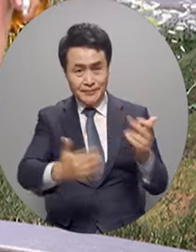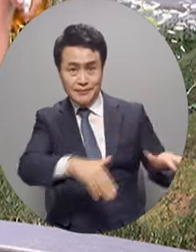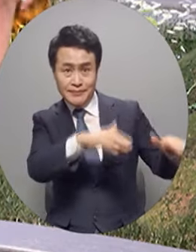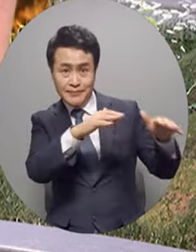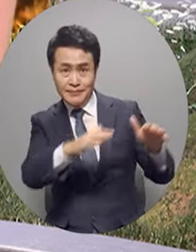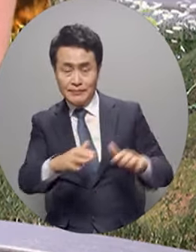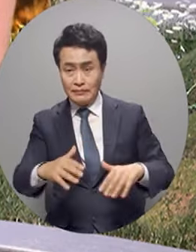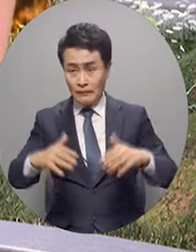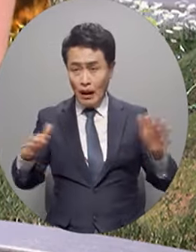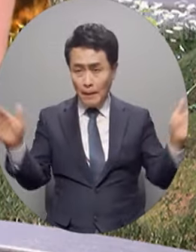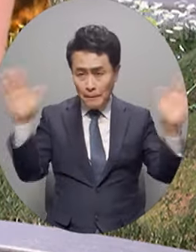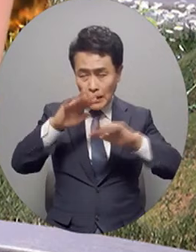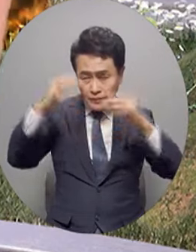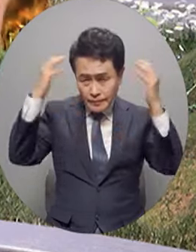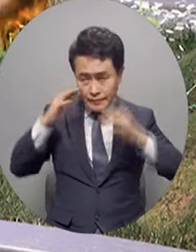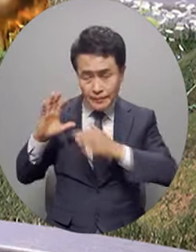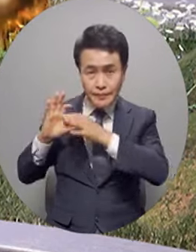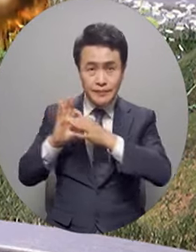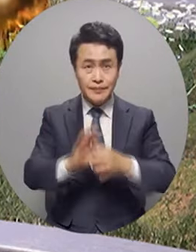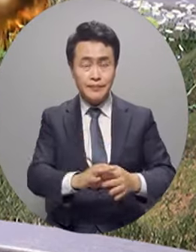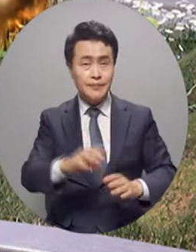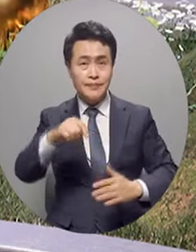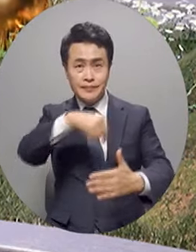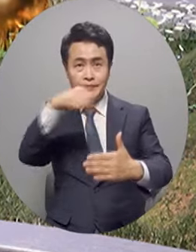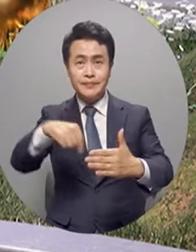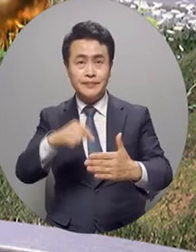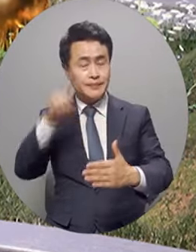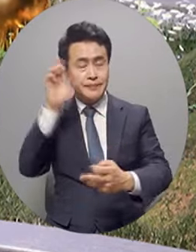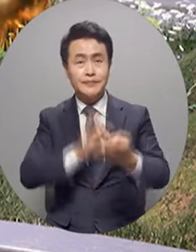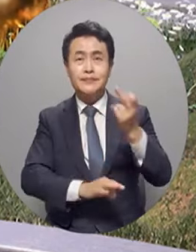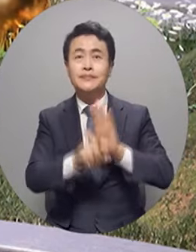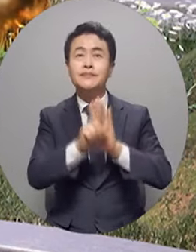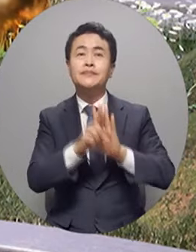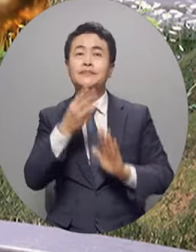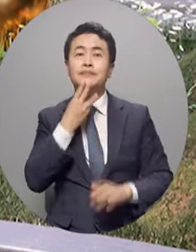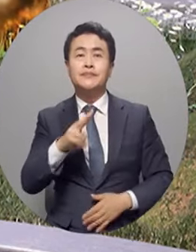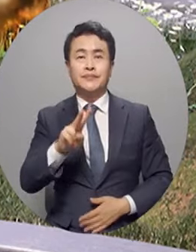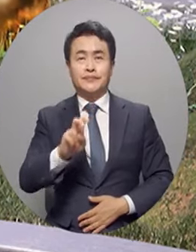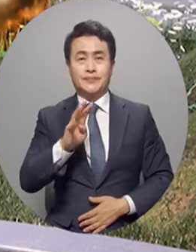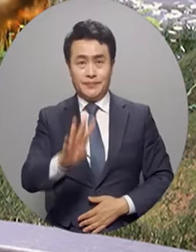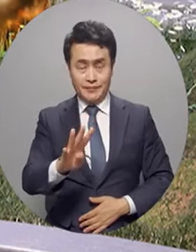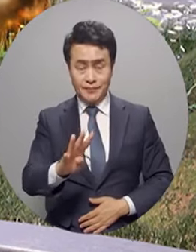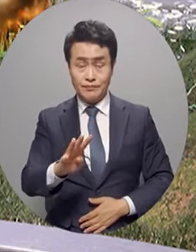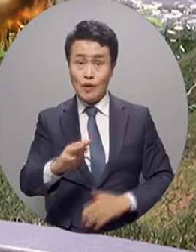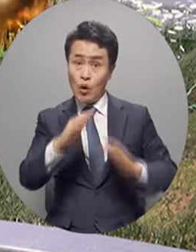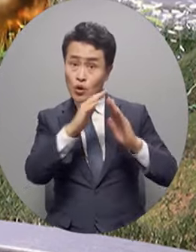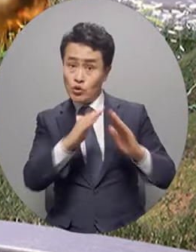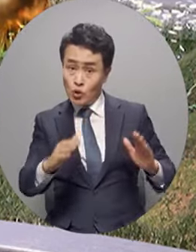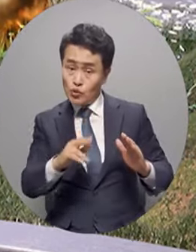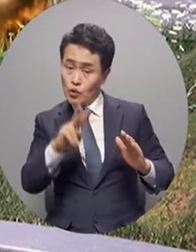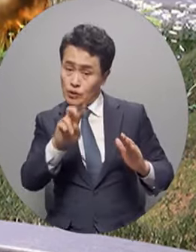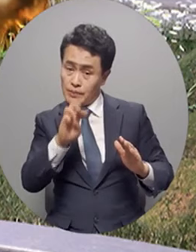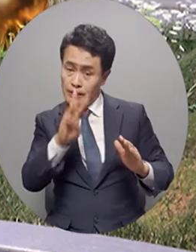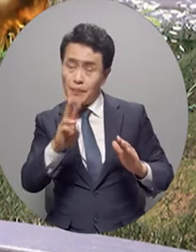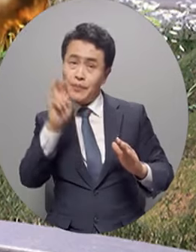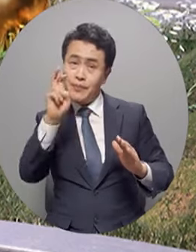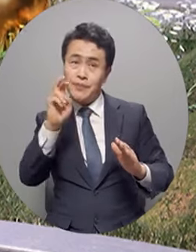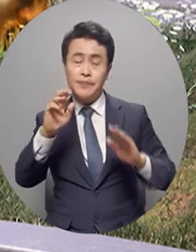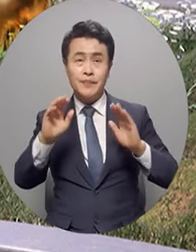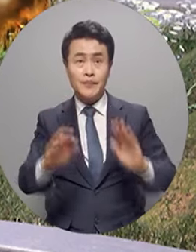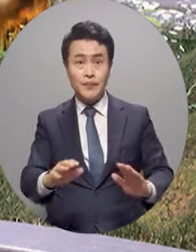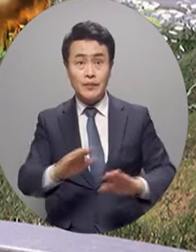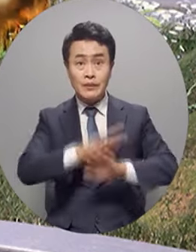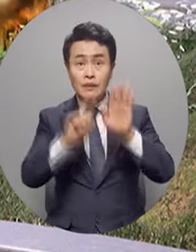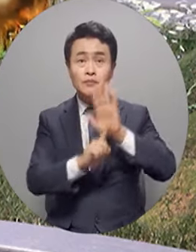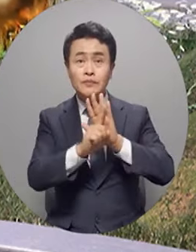해안가에서는 열대야가 계속되겠습니다. 내륙 지방은 내일 아침 서울의 기온이 24도, 전주 23도가 예상되고 있고요.